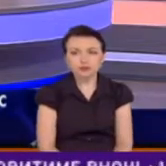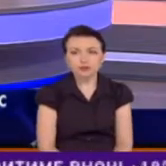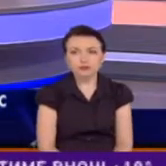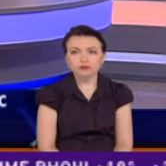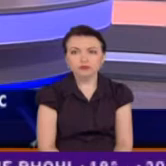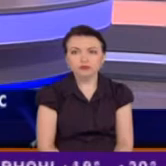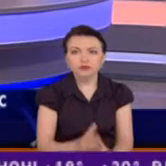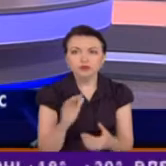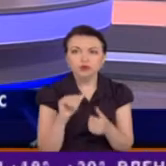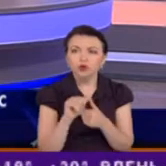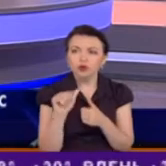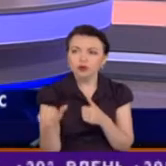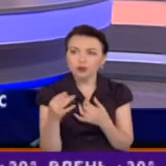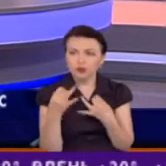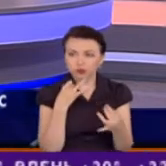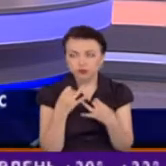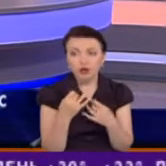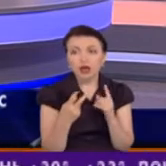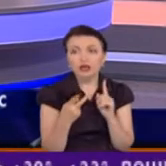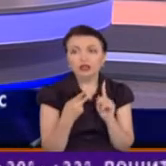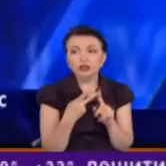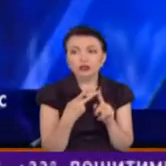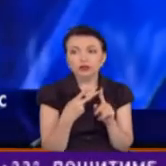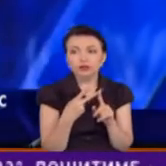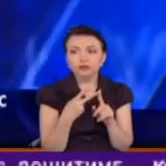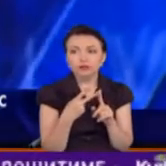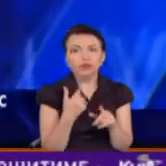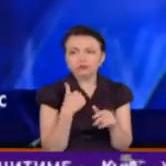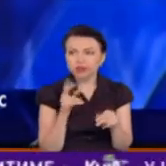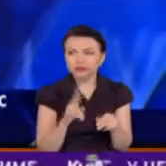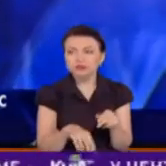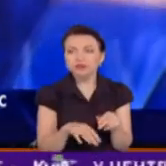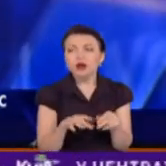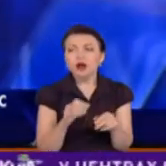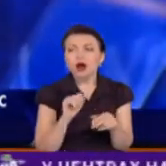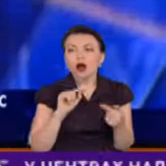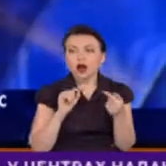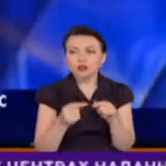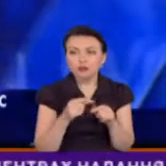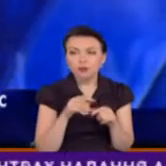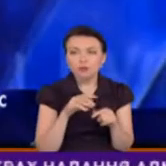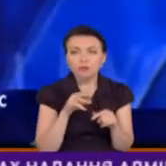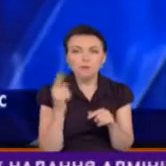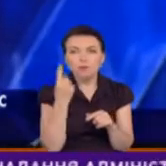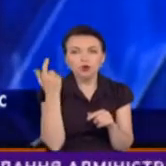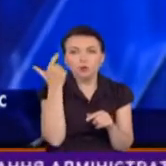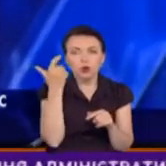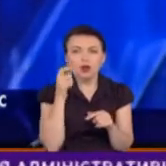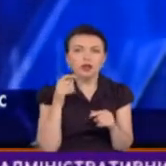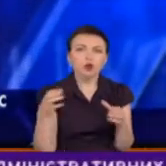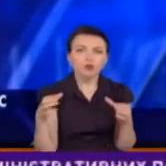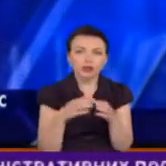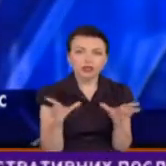окрема розмова. Тепер є друге. От я вам скажу, щоб я закінчую пораду. От антимонопольний комітет, згідно з